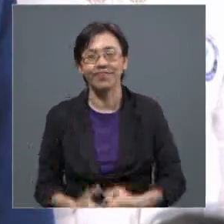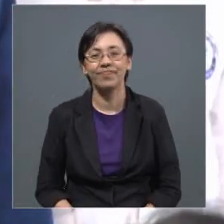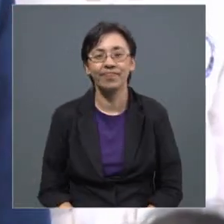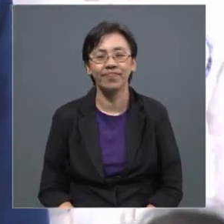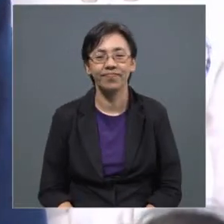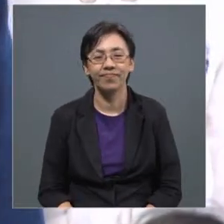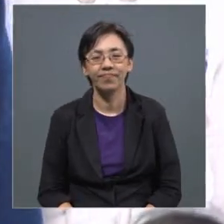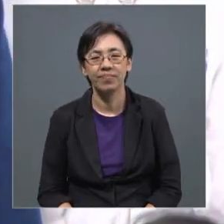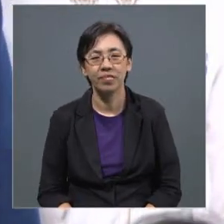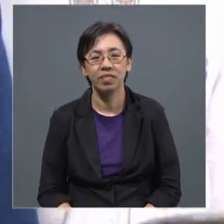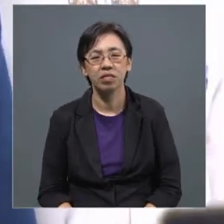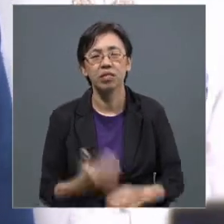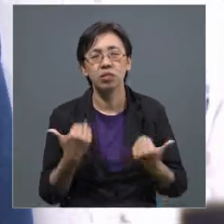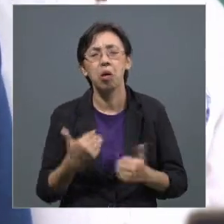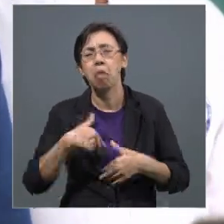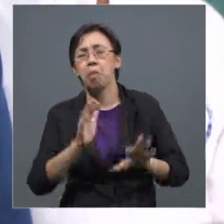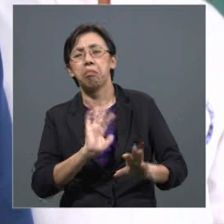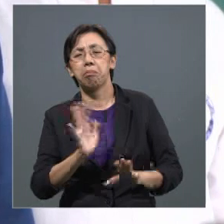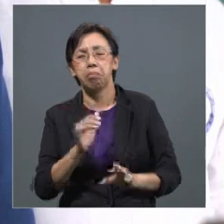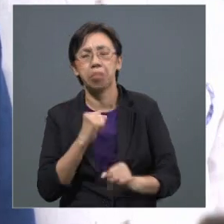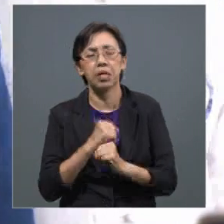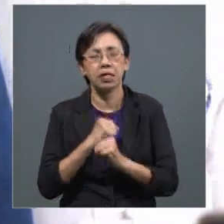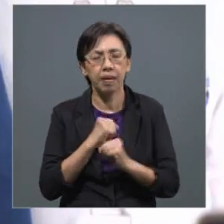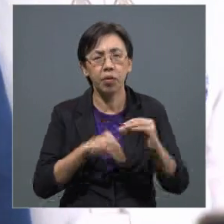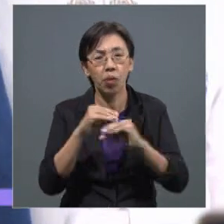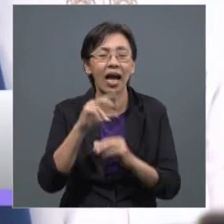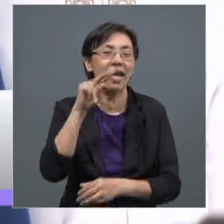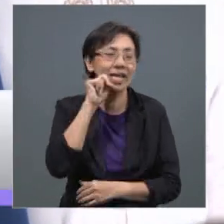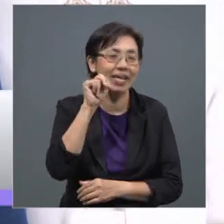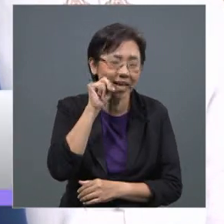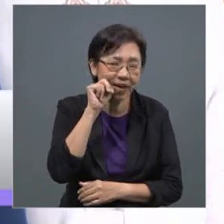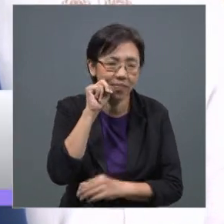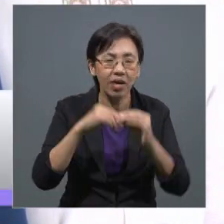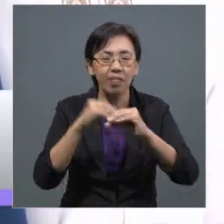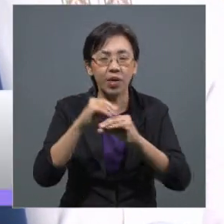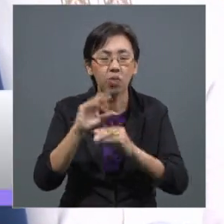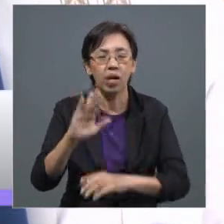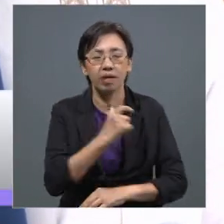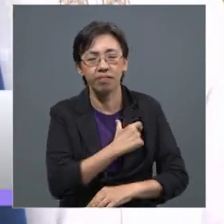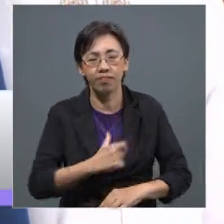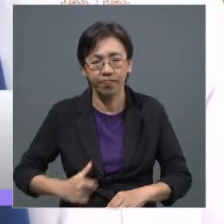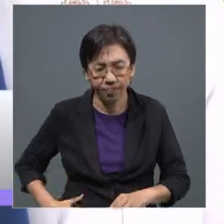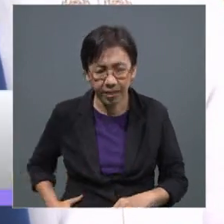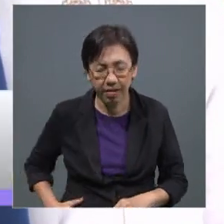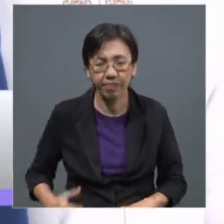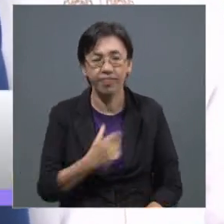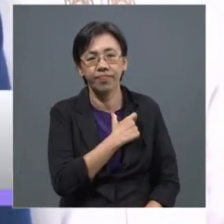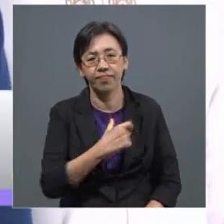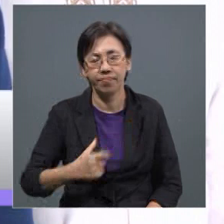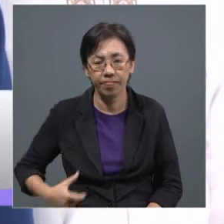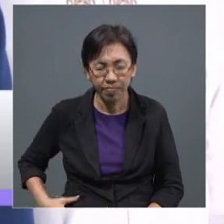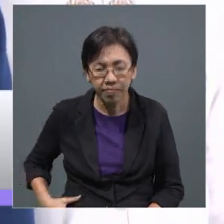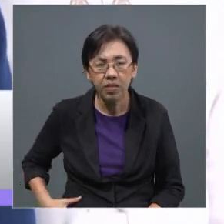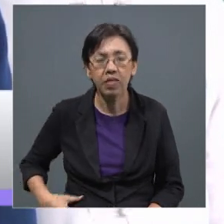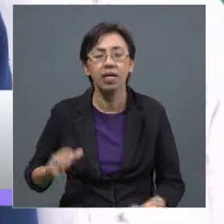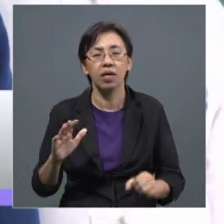เรื่องนี้เราจะไม่นิ่งนอนใจแล้วก็จะทำเรื่องของน้ำนี้เป็นหนึ่งในโครงการพระสัมฤทธิ์นะครับที่พระองค์ท่านทรงพระชนมายุ